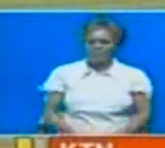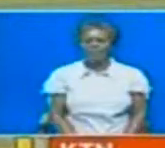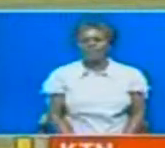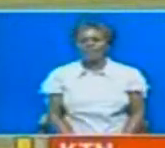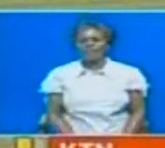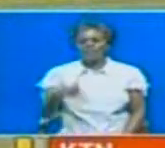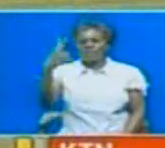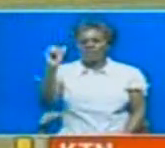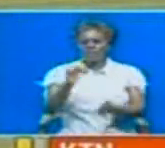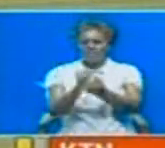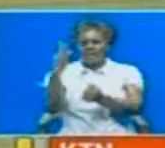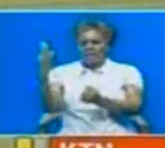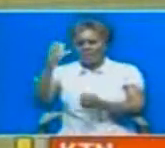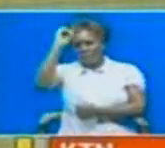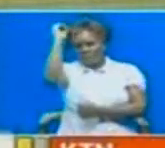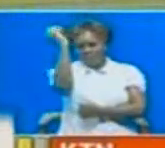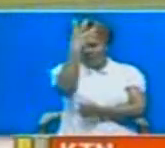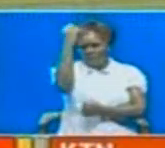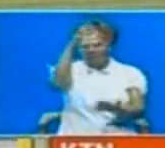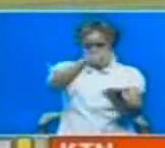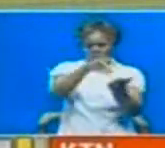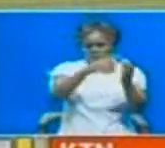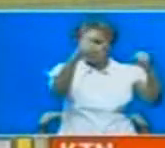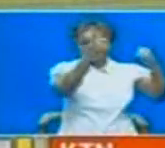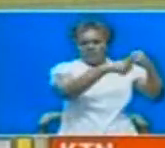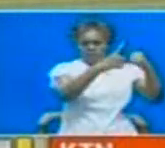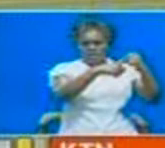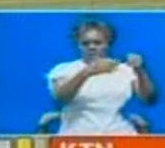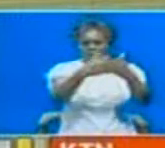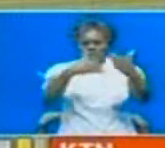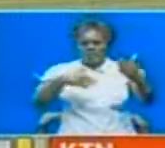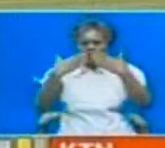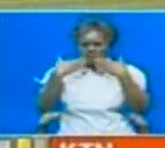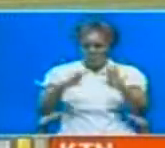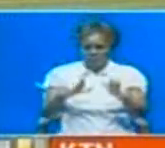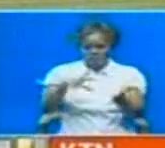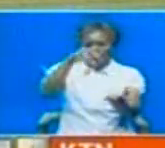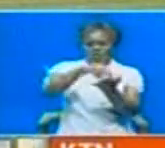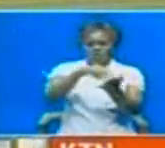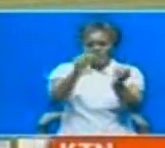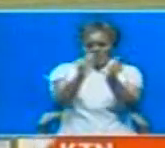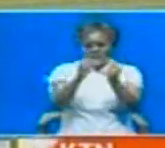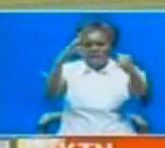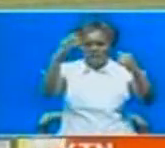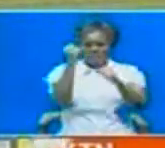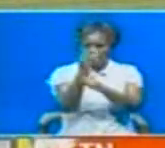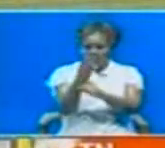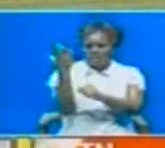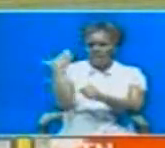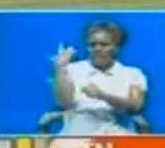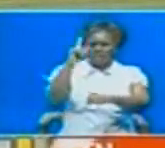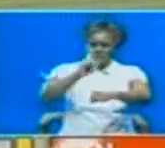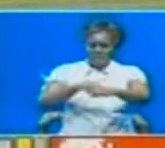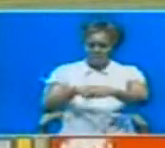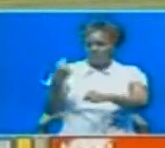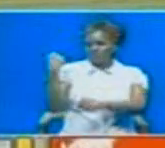Mwaka 2013 Bandari ilimaliza katika nafasi ya sita kabla ya kumaliza katika nafasi ya 13 msimu jana.